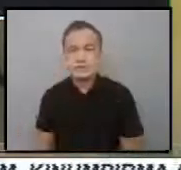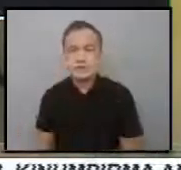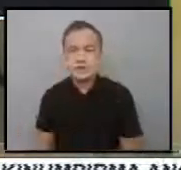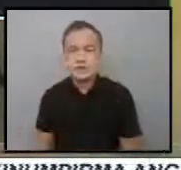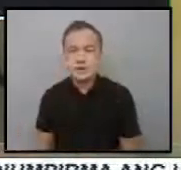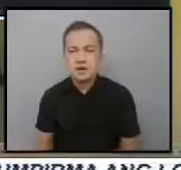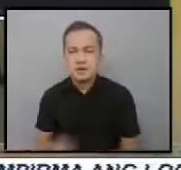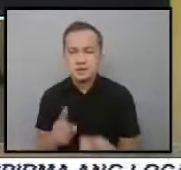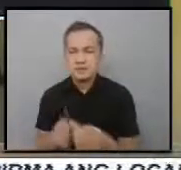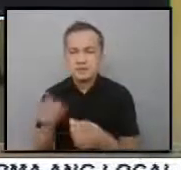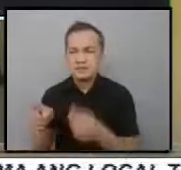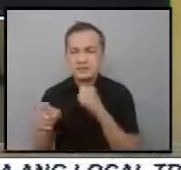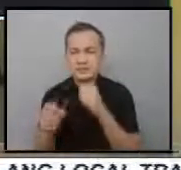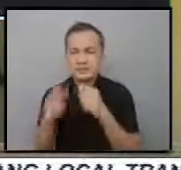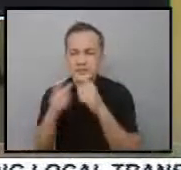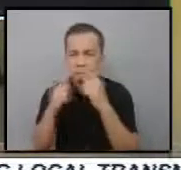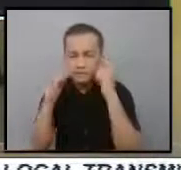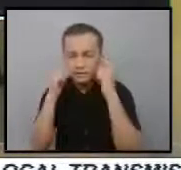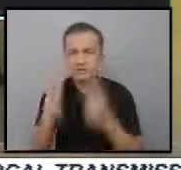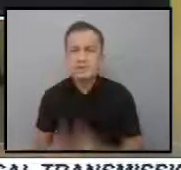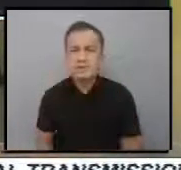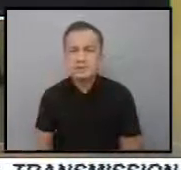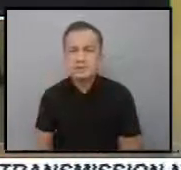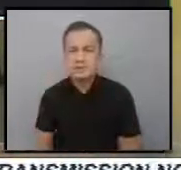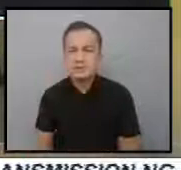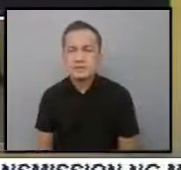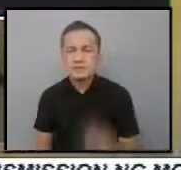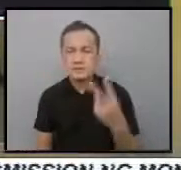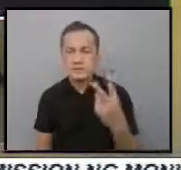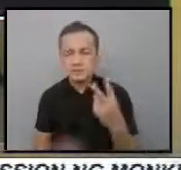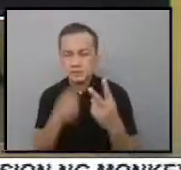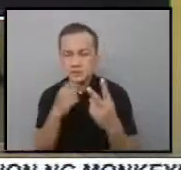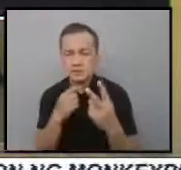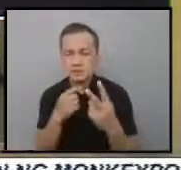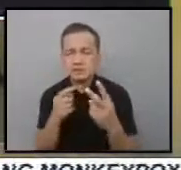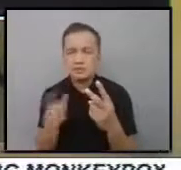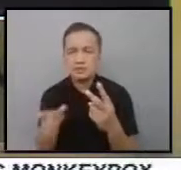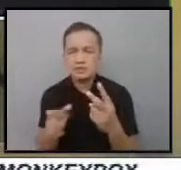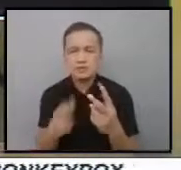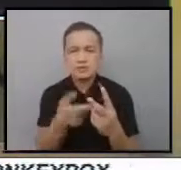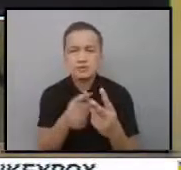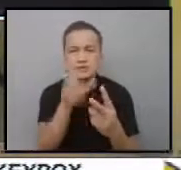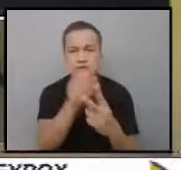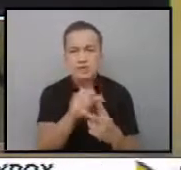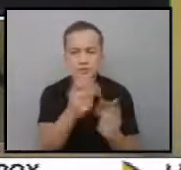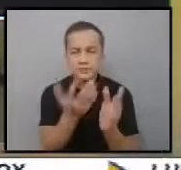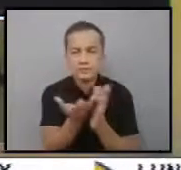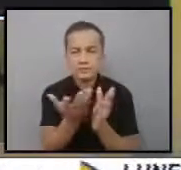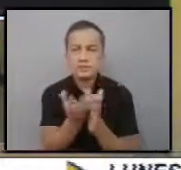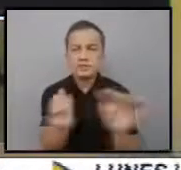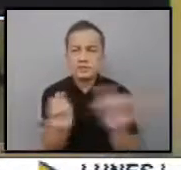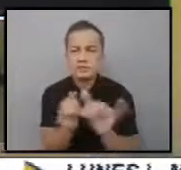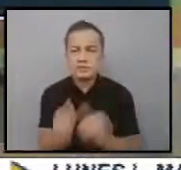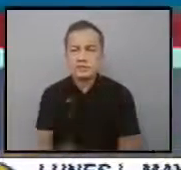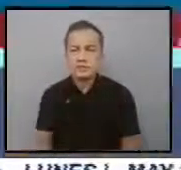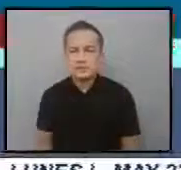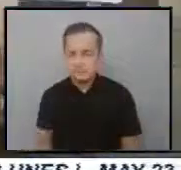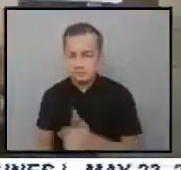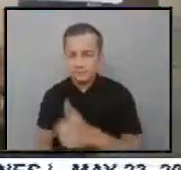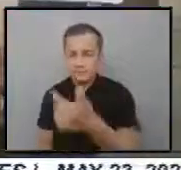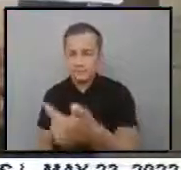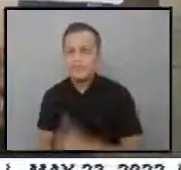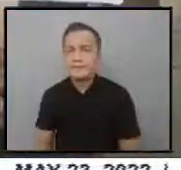mask. Dalawa namang umano'y tulak ng illegal at droga na huli rin sa Pasig City. Si Duwal Talakay sa detalye.